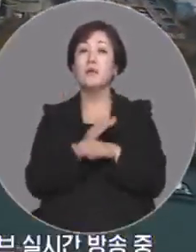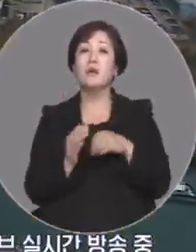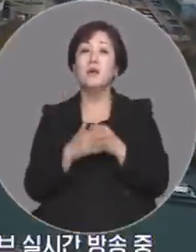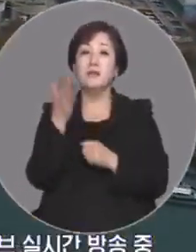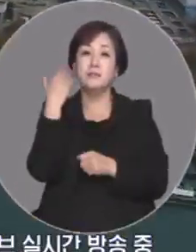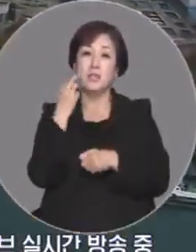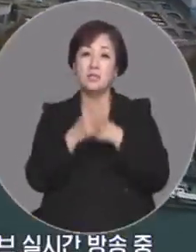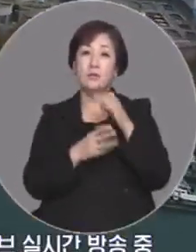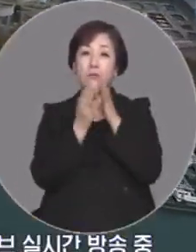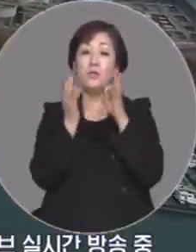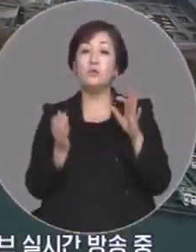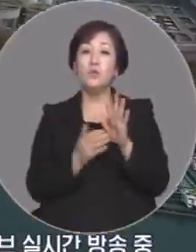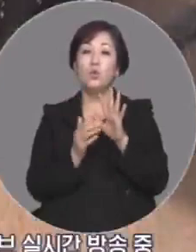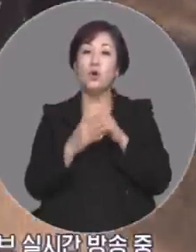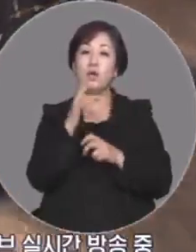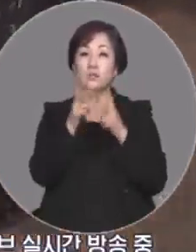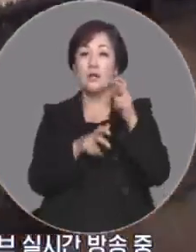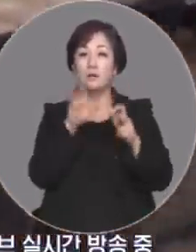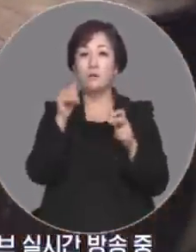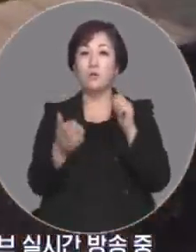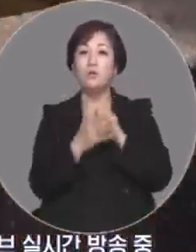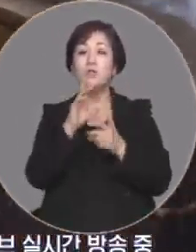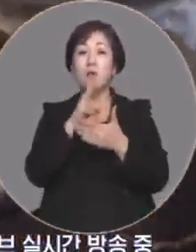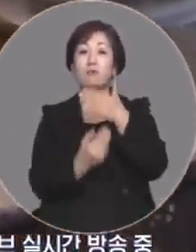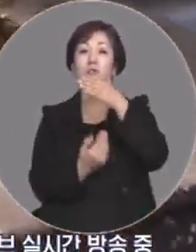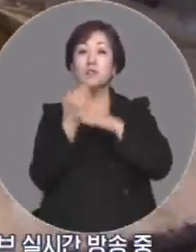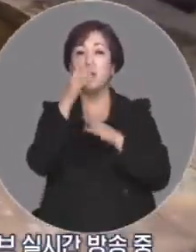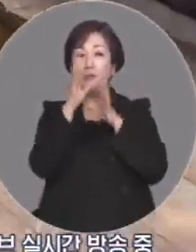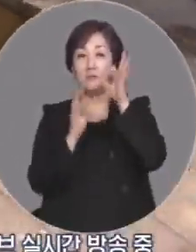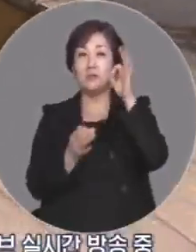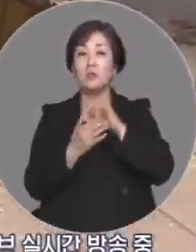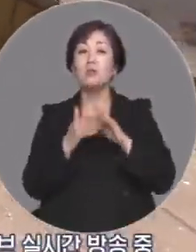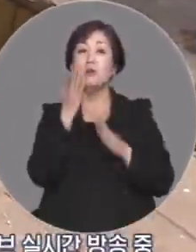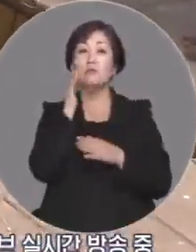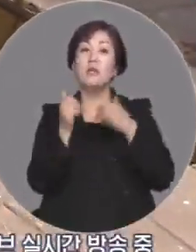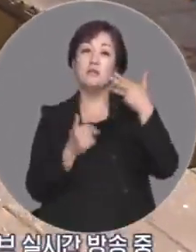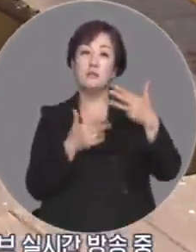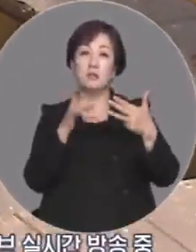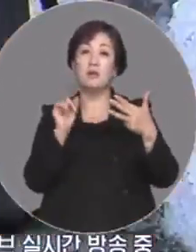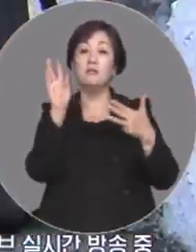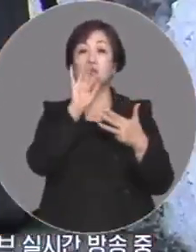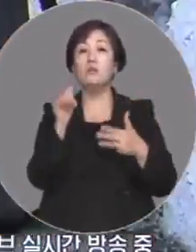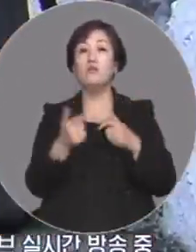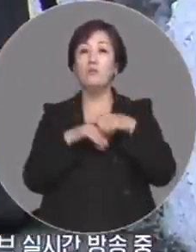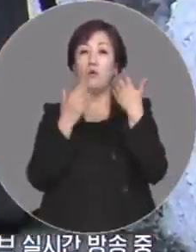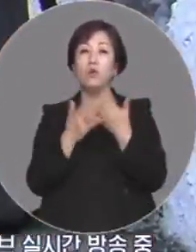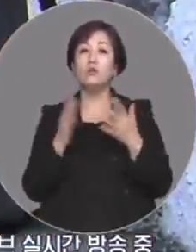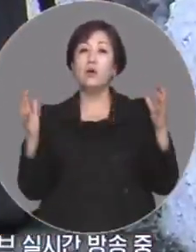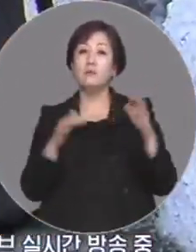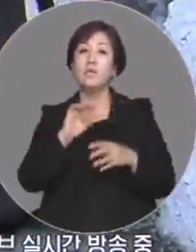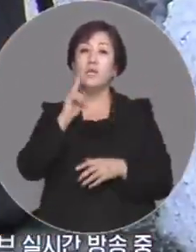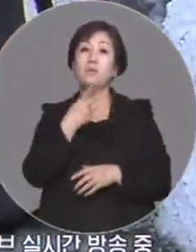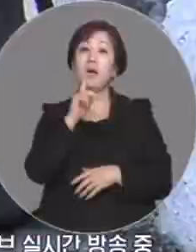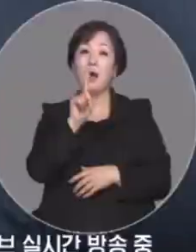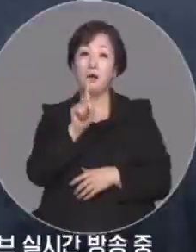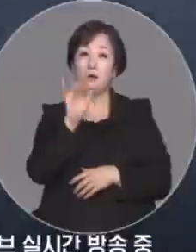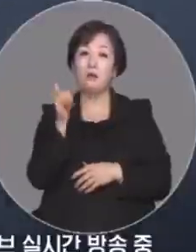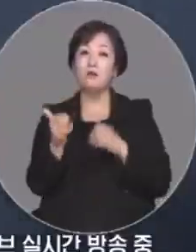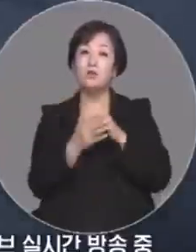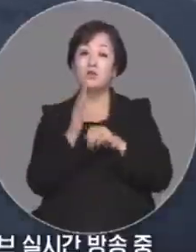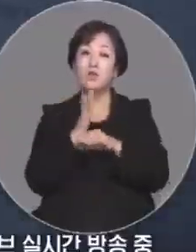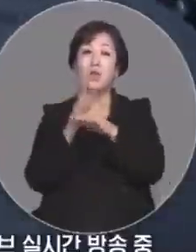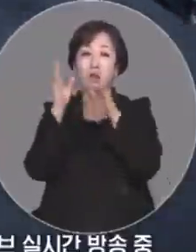지난 3년 동안 산업 현장에서 발생한 끼임 사망 사고는 울산 8건을 포함해 전국적으로 201건.